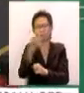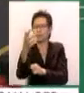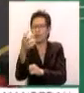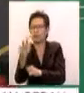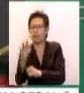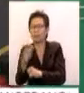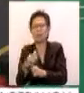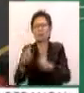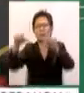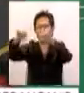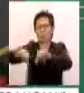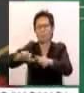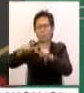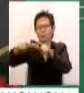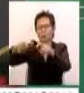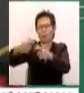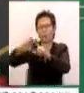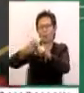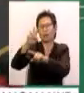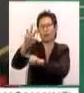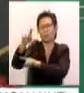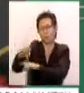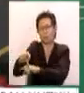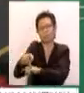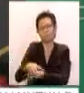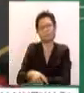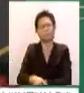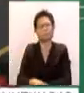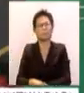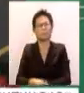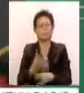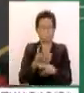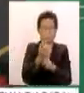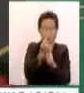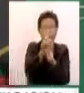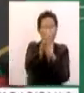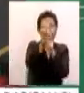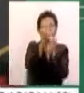21-15 menewaskan pasukan wilayah persekutuan. Kemenangan itu